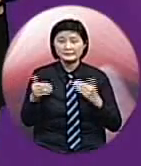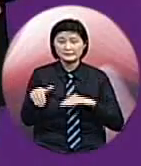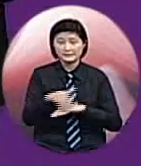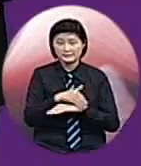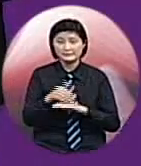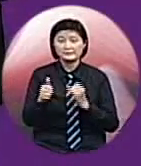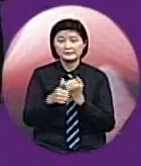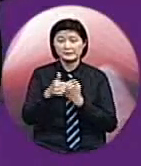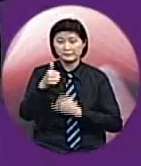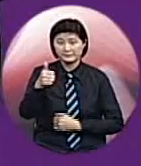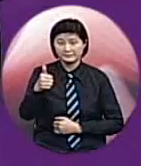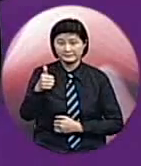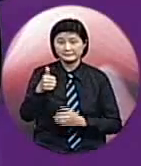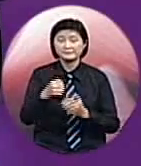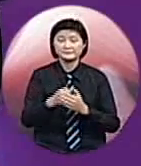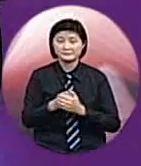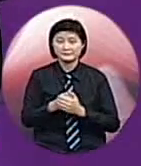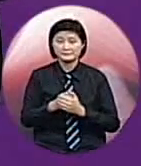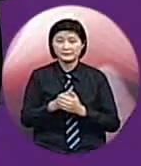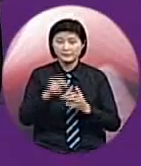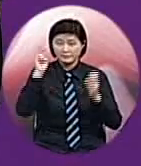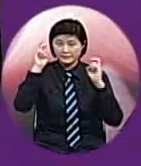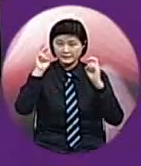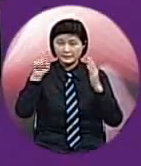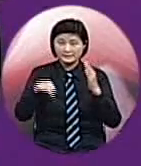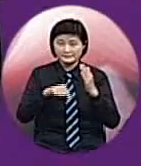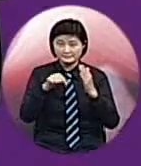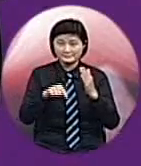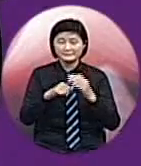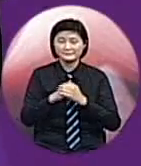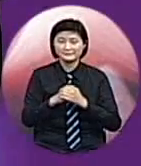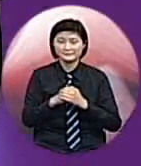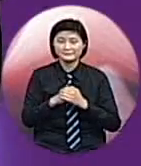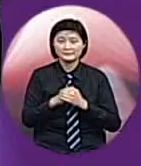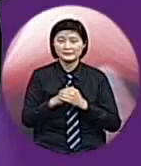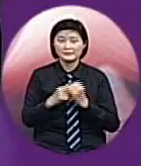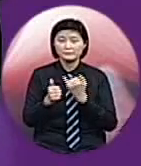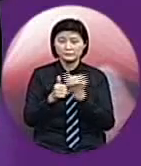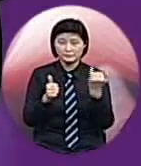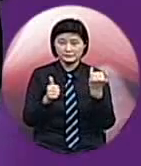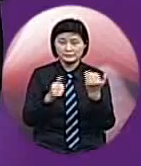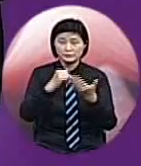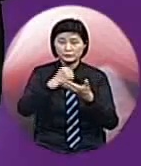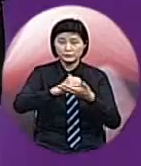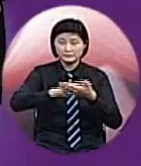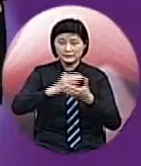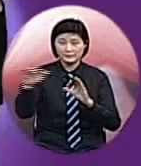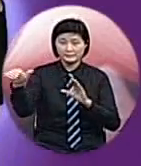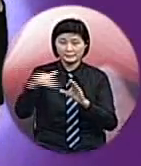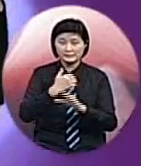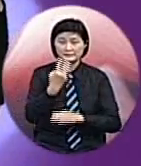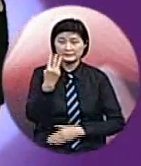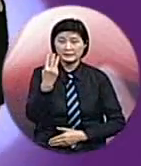네. 남편 회사에서. 네. 부인 통장으로 돈이 3억이